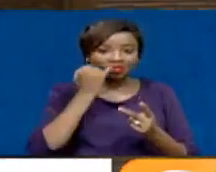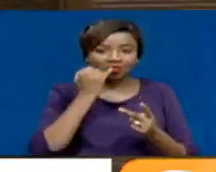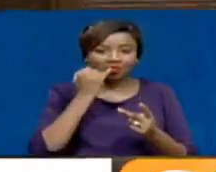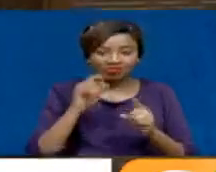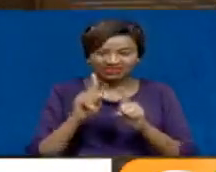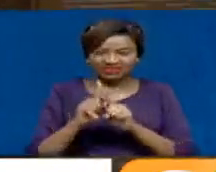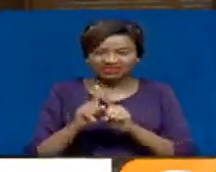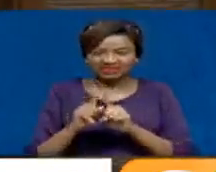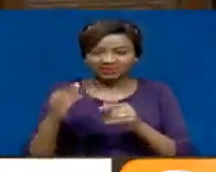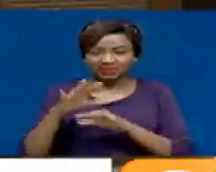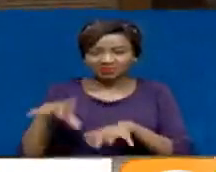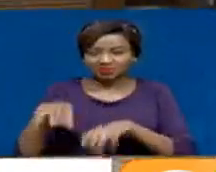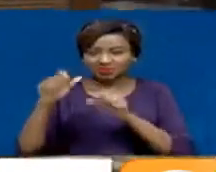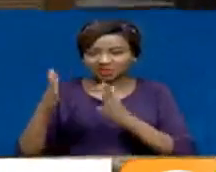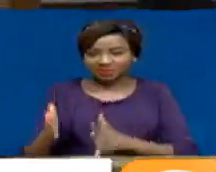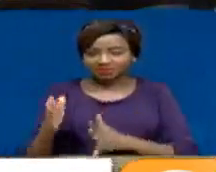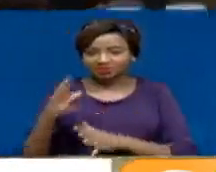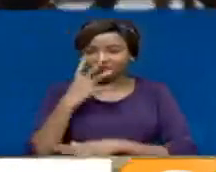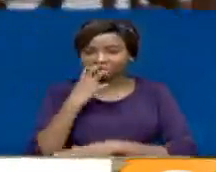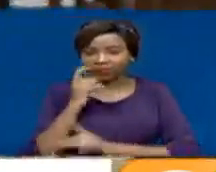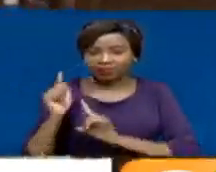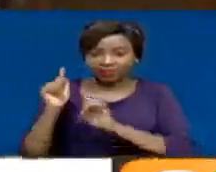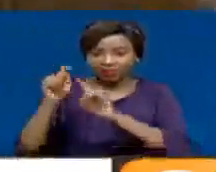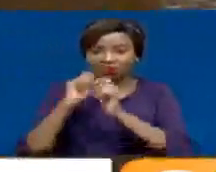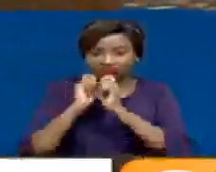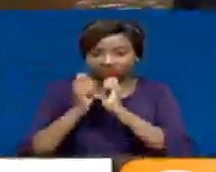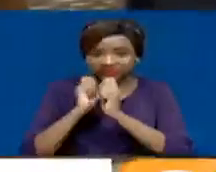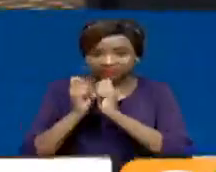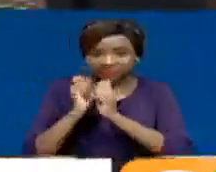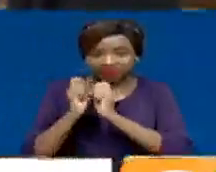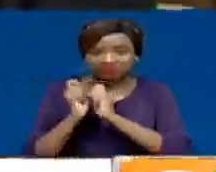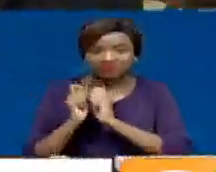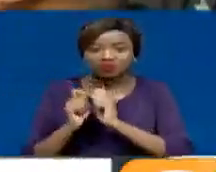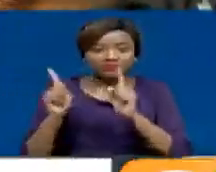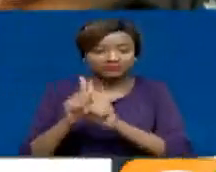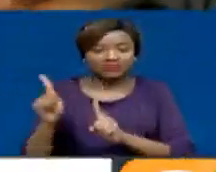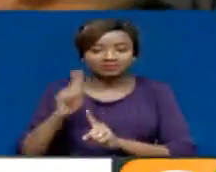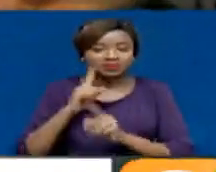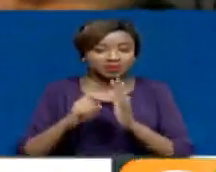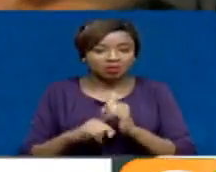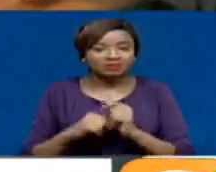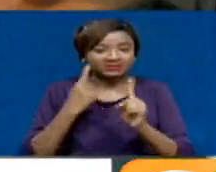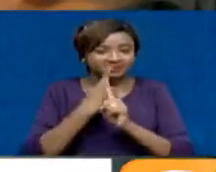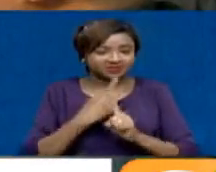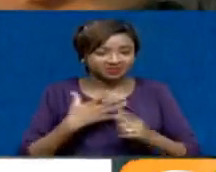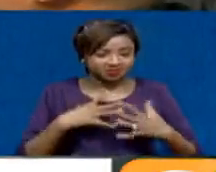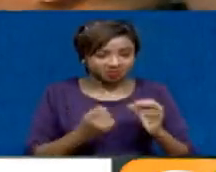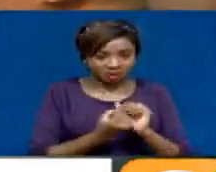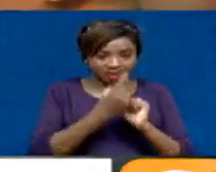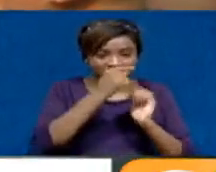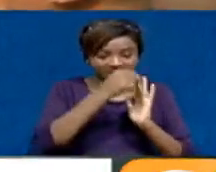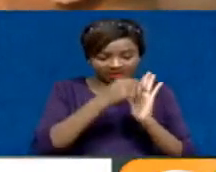wa chama cha ODM, akafika mbele ya jopo lililompiga msasa, naye akisema kuwa kati ya waliopendekezwa na